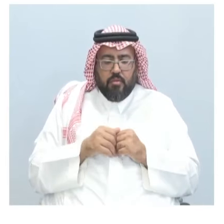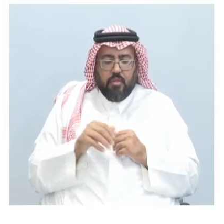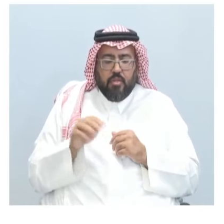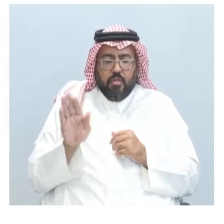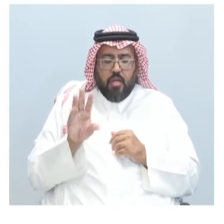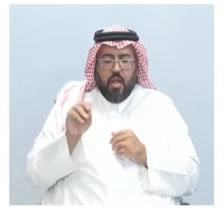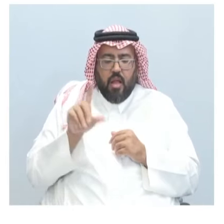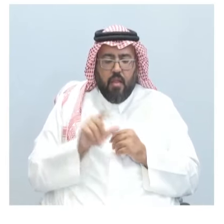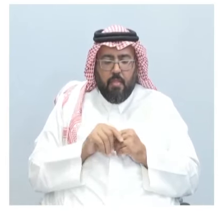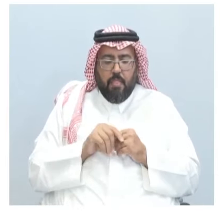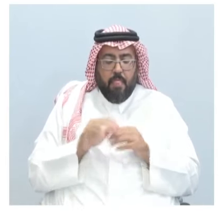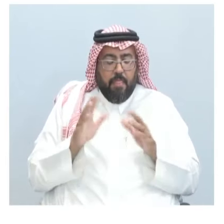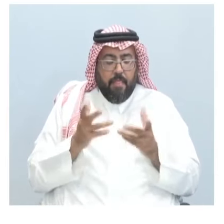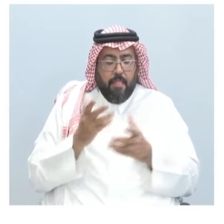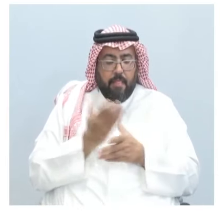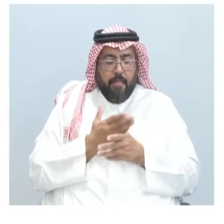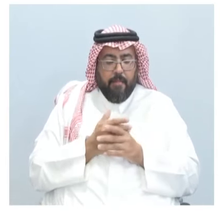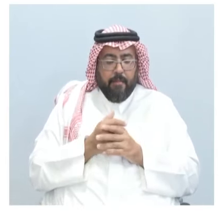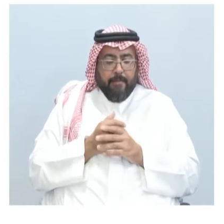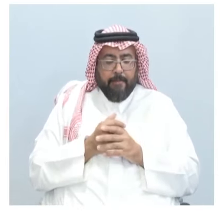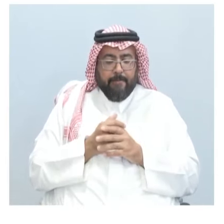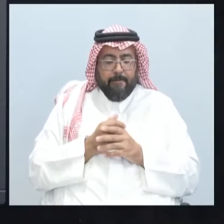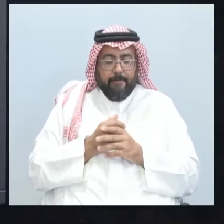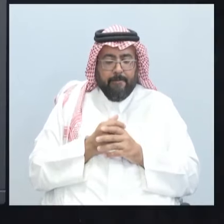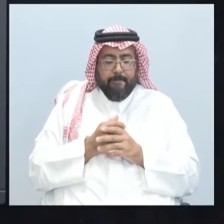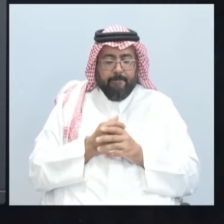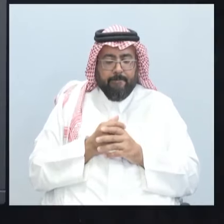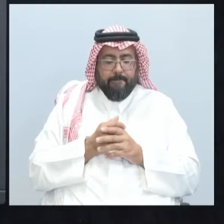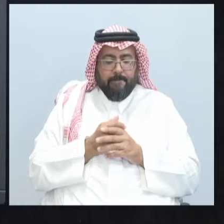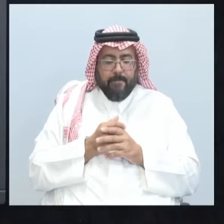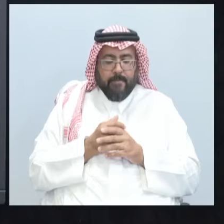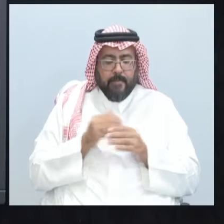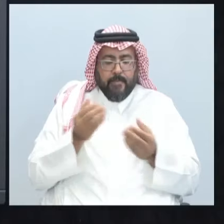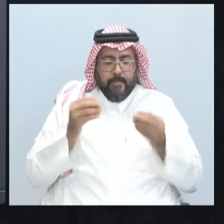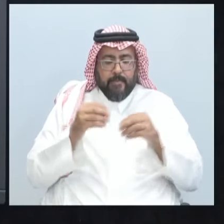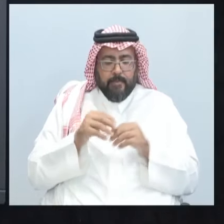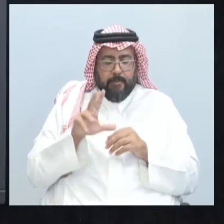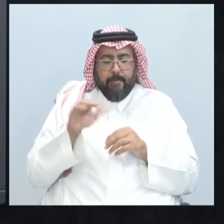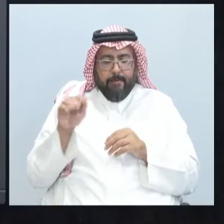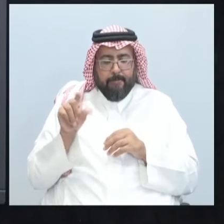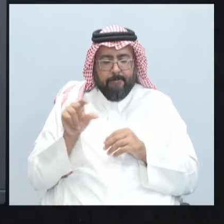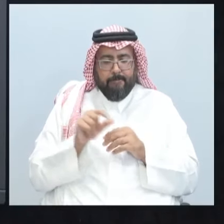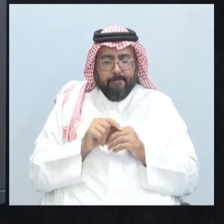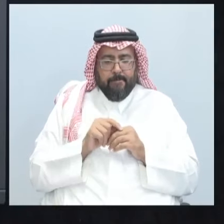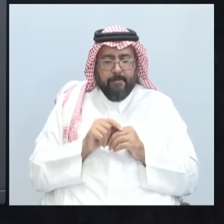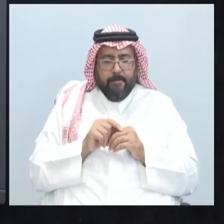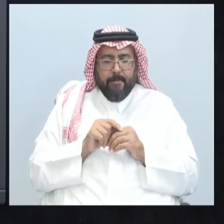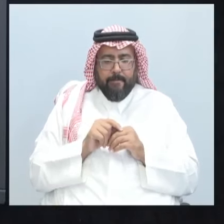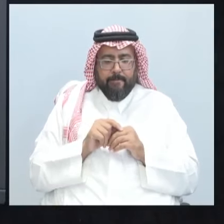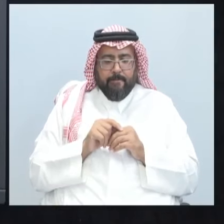سهل طيب لماذا مع انه بغى وتجاوز الحد